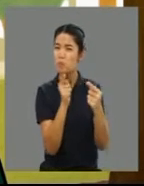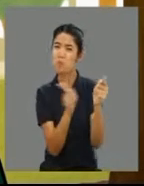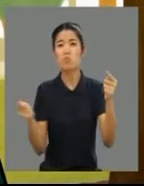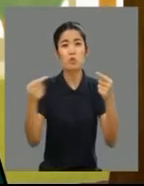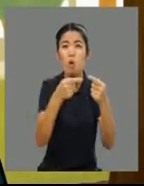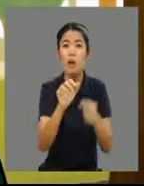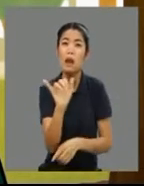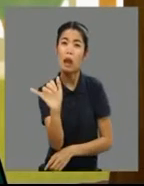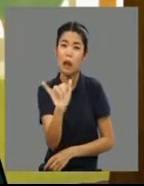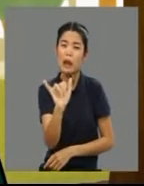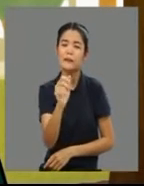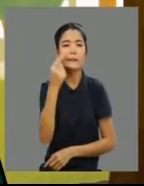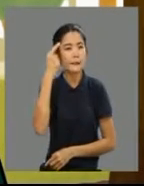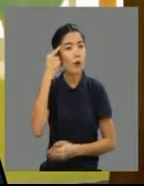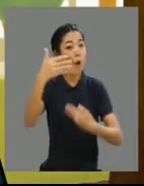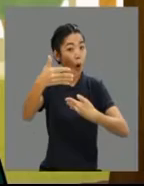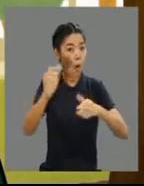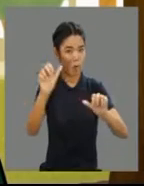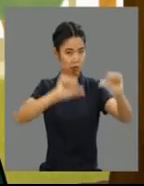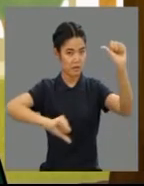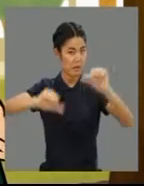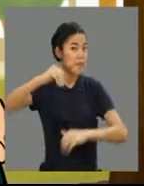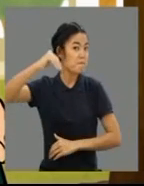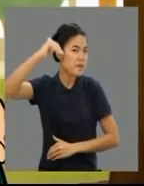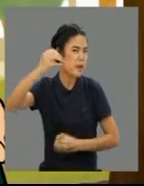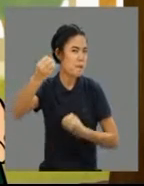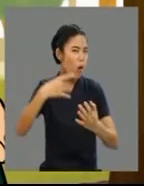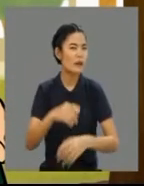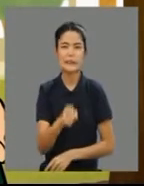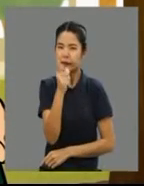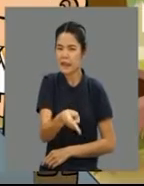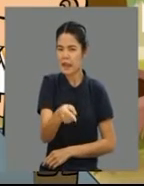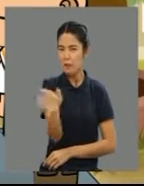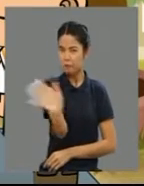ยู่ดีฉันว่าเรื่องห้องวิทย์ที่พี่หนึ่งเล่าไม่เป็นความจริงแน่ๆ